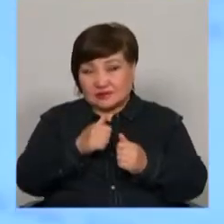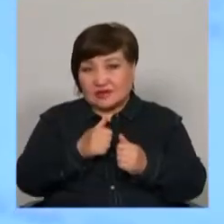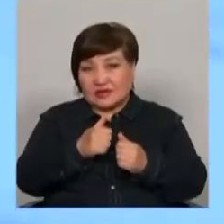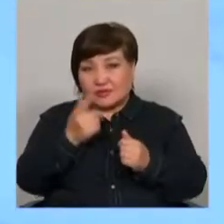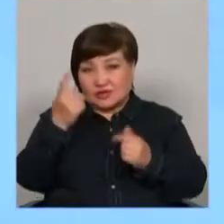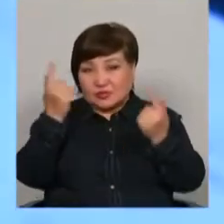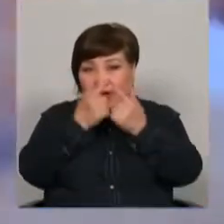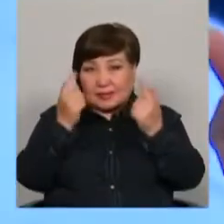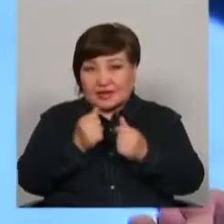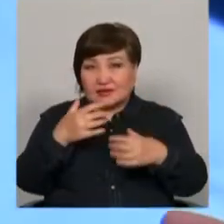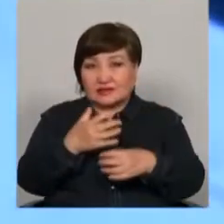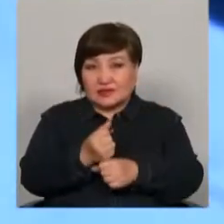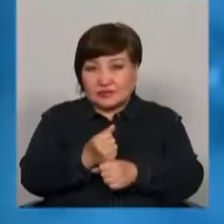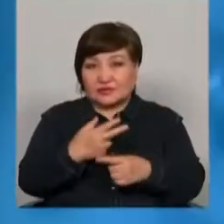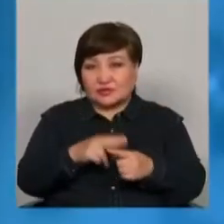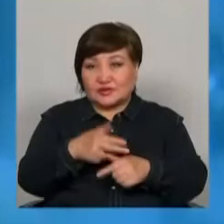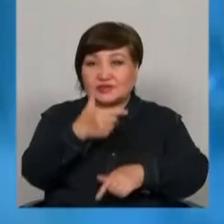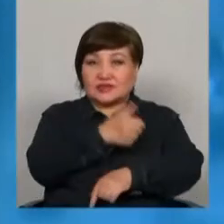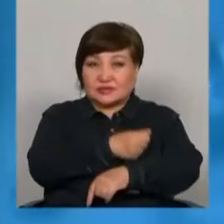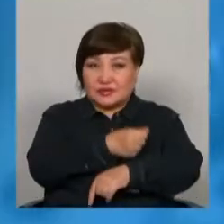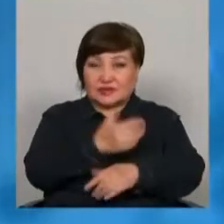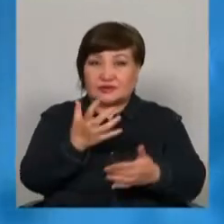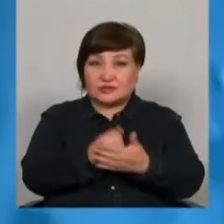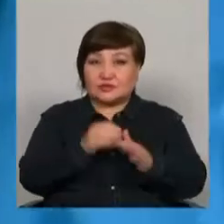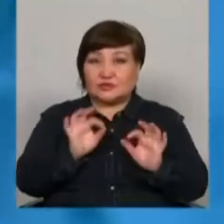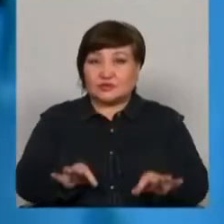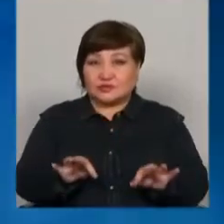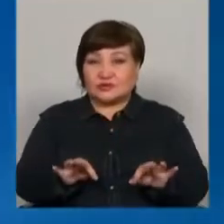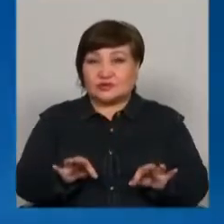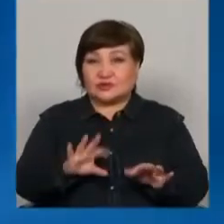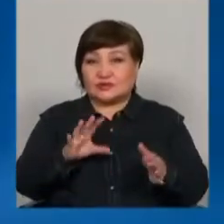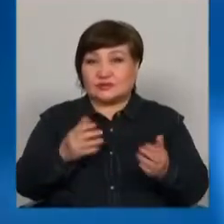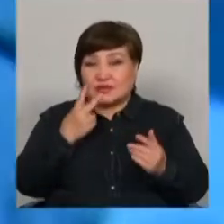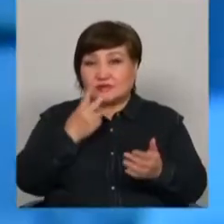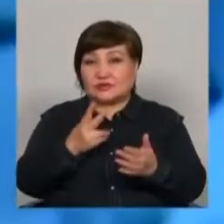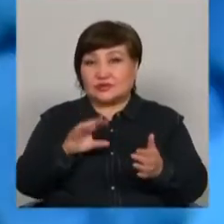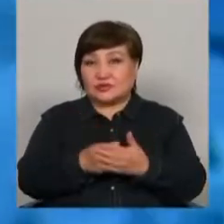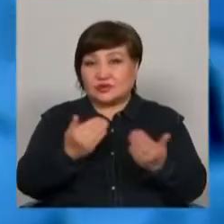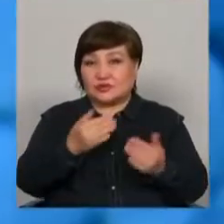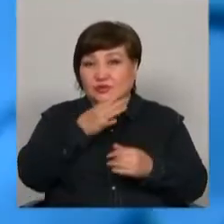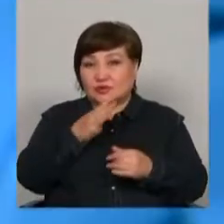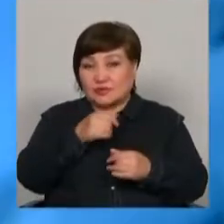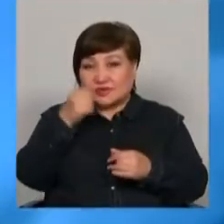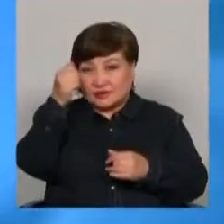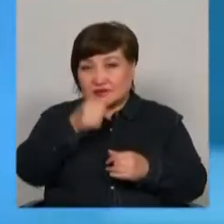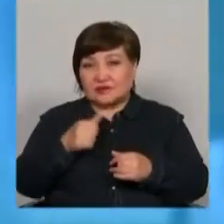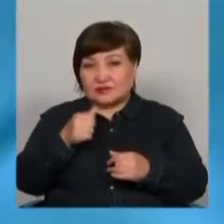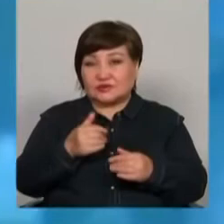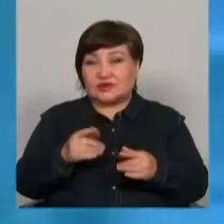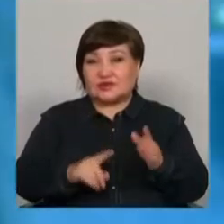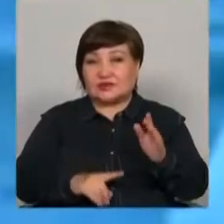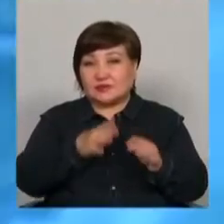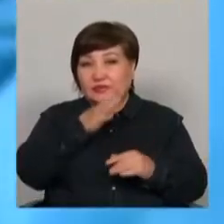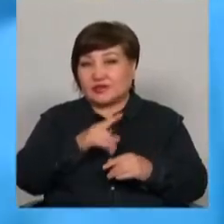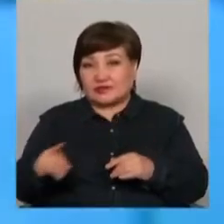себептен жаңағы екпен салып отырған дұрыс болады. Енді қарап отырсаңыз, осы уақытқа дейін былтырдан бері тып-тыныш жүріп келдік. Енді мына